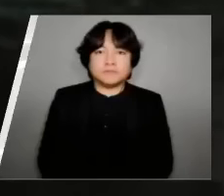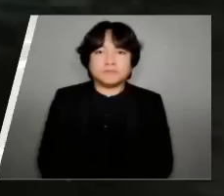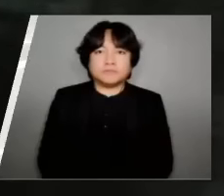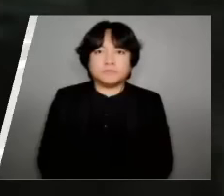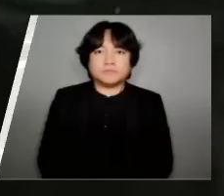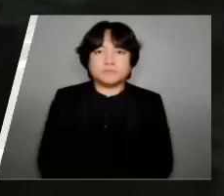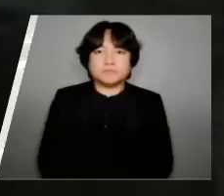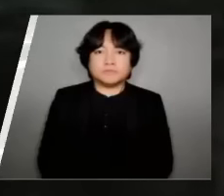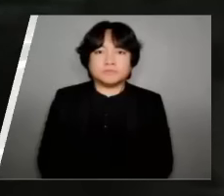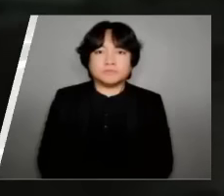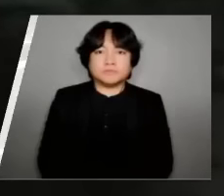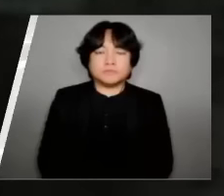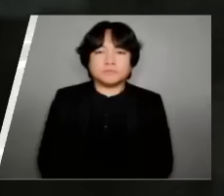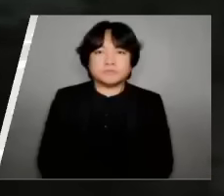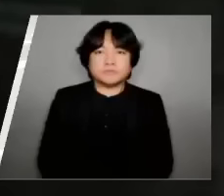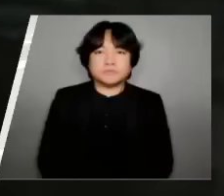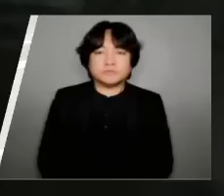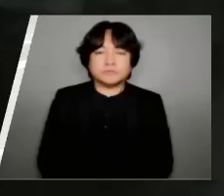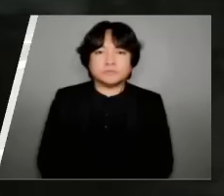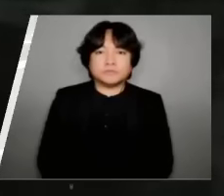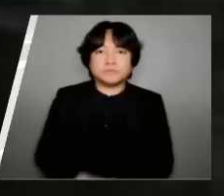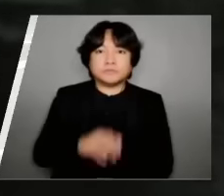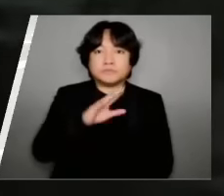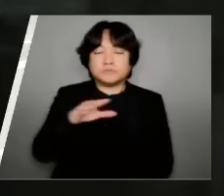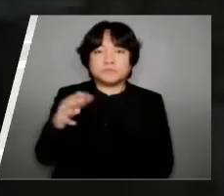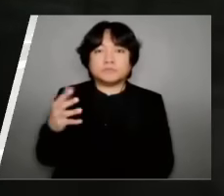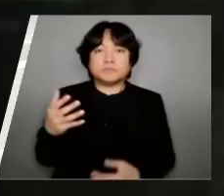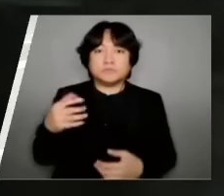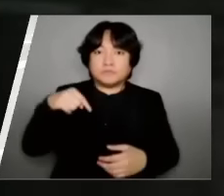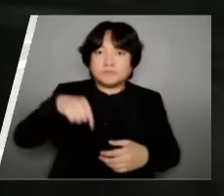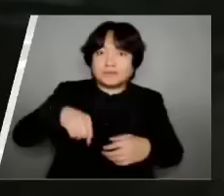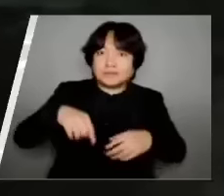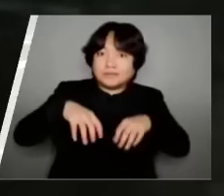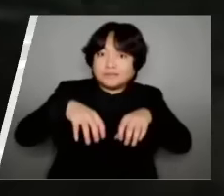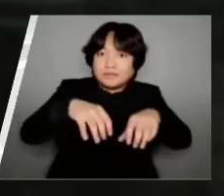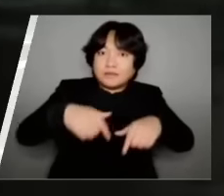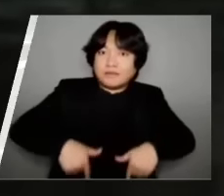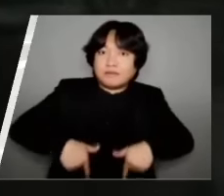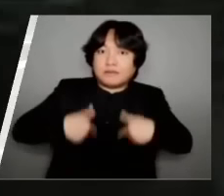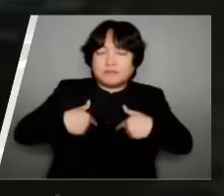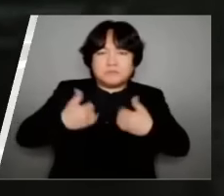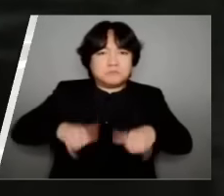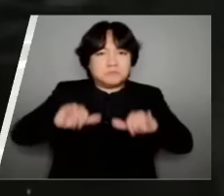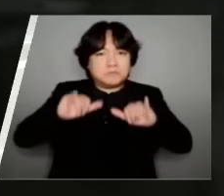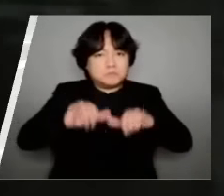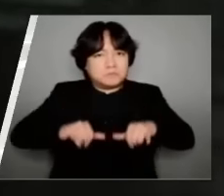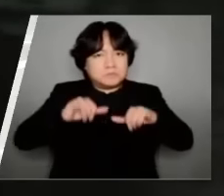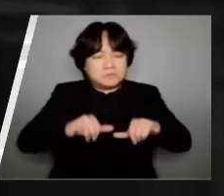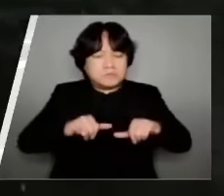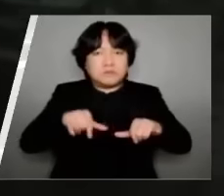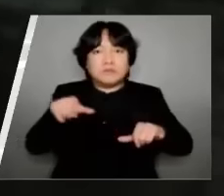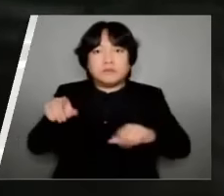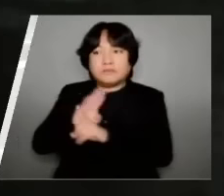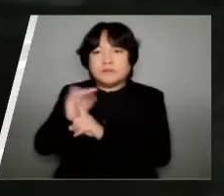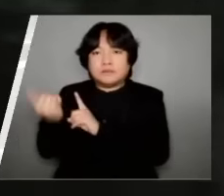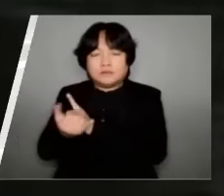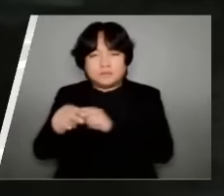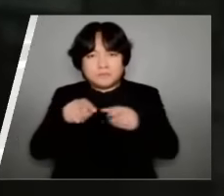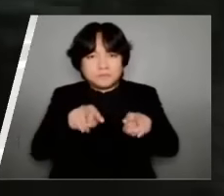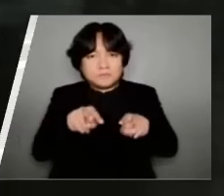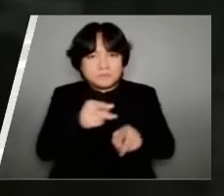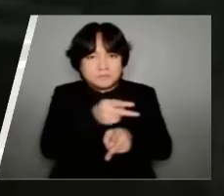Atong Pia, hindi uso ang pag-evacuate sa mga residente rito kaya lagi raw nakaantabay ang rescue team ng barangay para maglikas ng mga